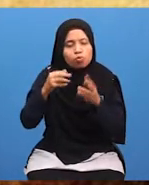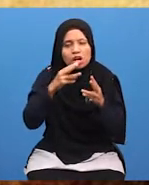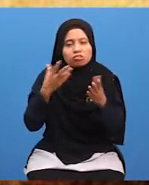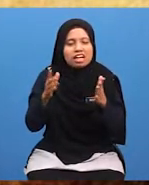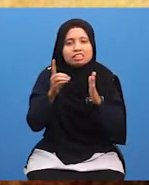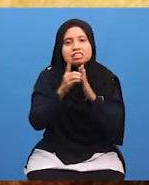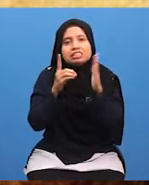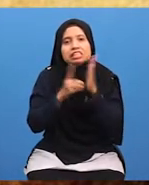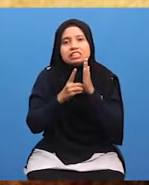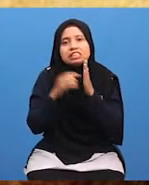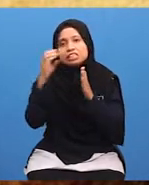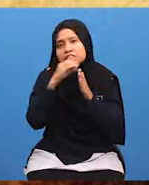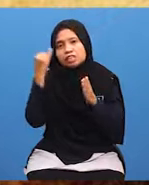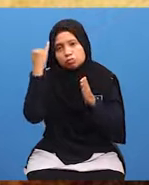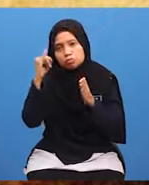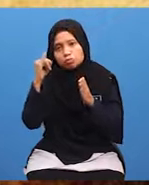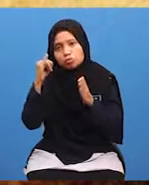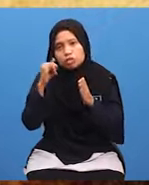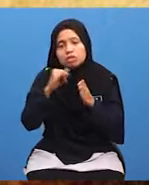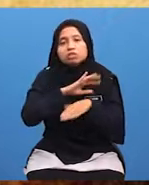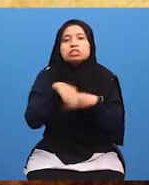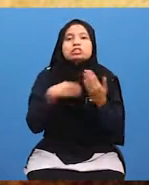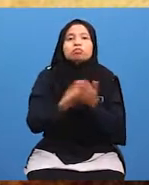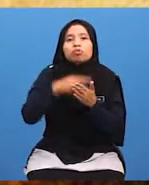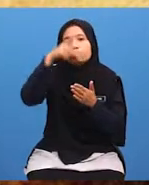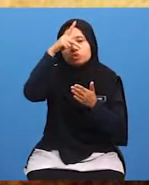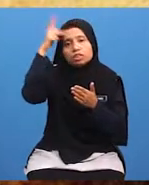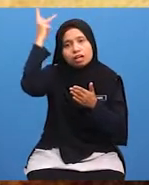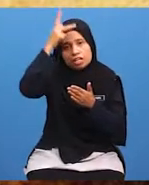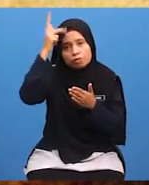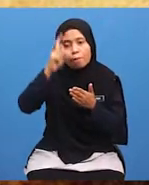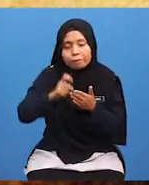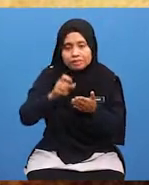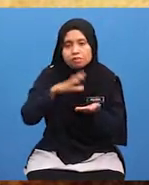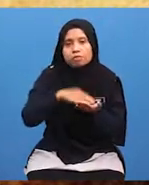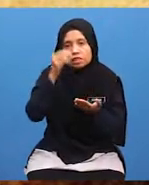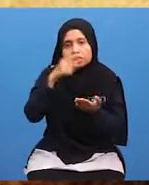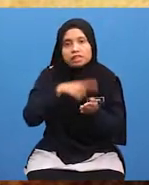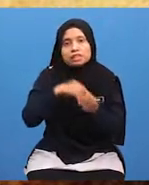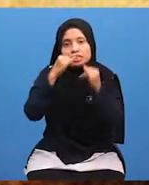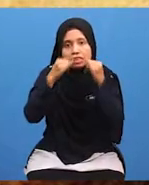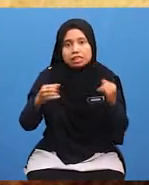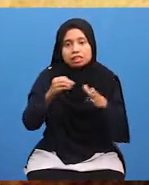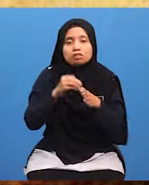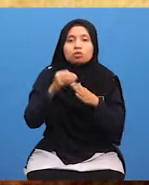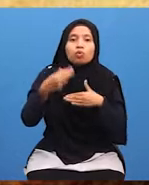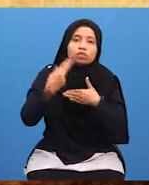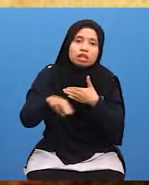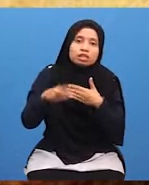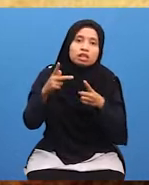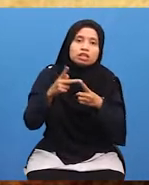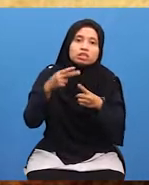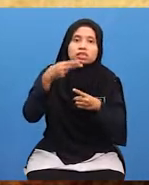belajar. Putera khalifah wajib untuk mendapatkan pendidikan di istana atau mereka akan dihantar ke